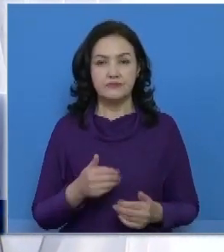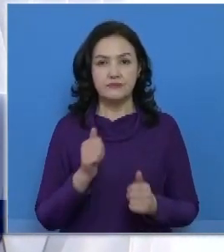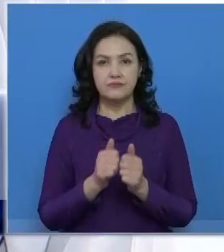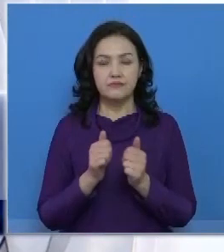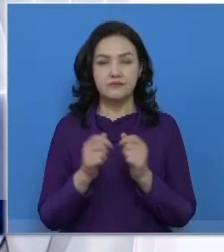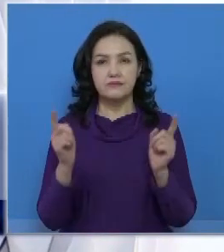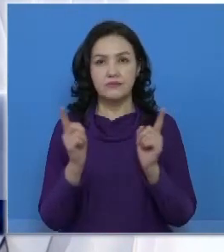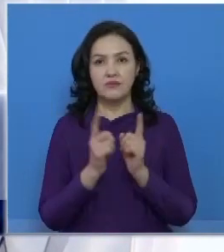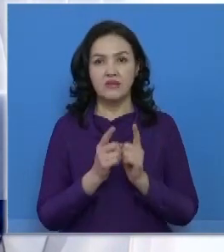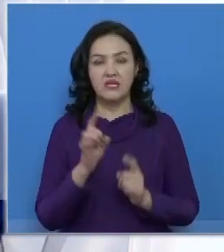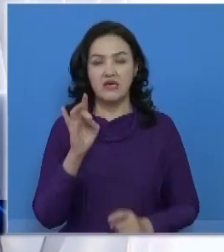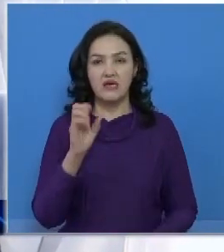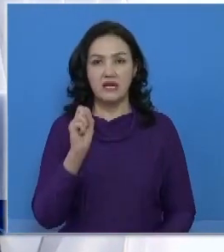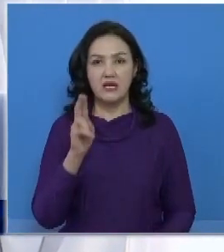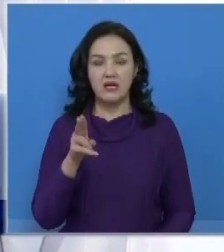еще